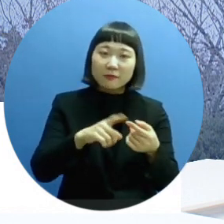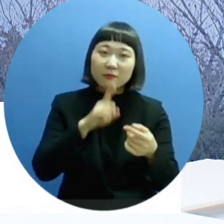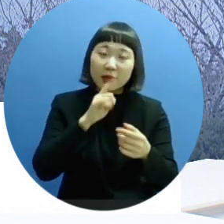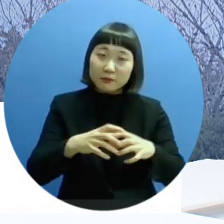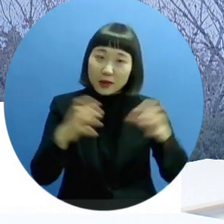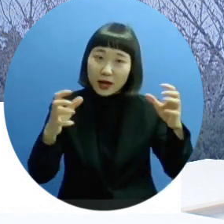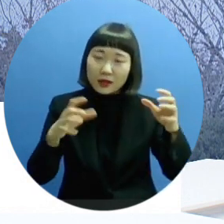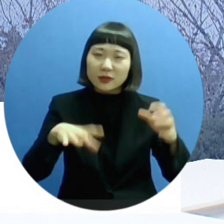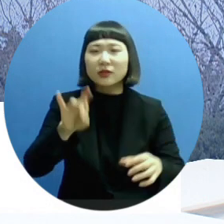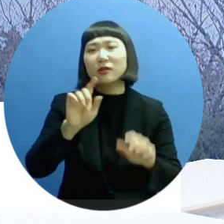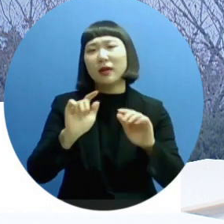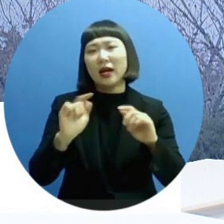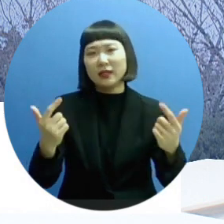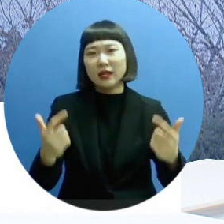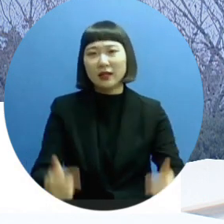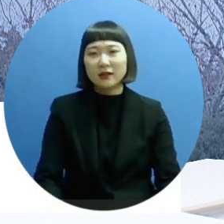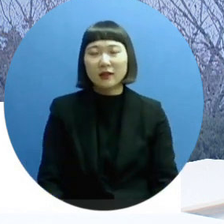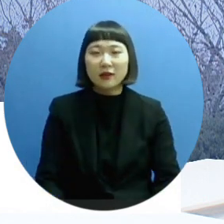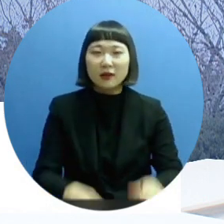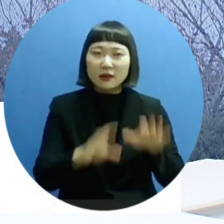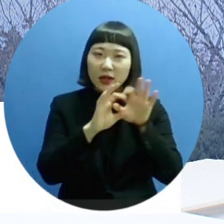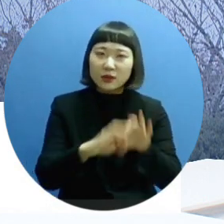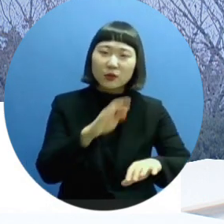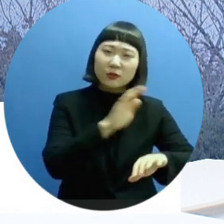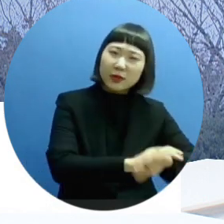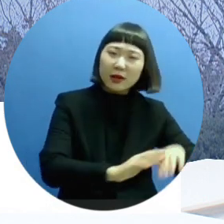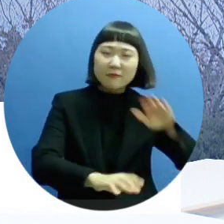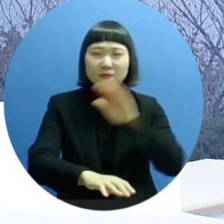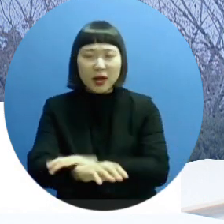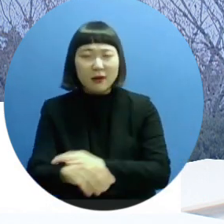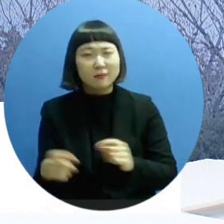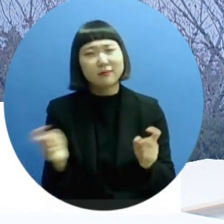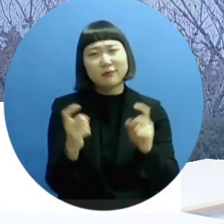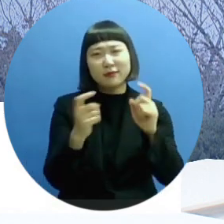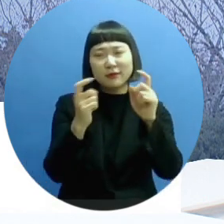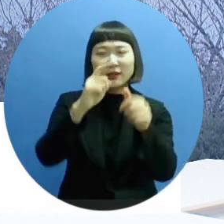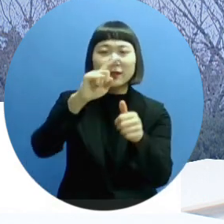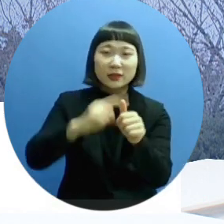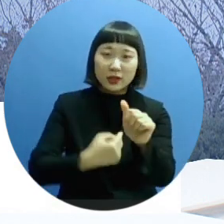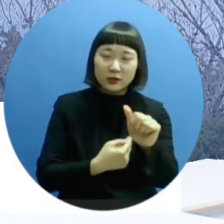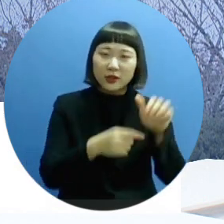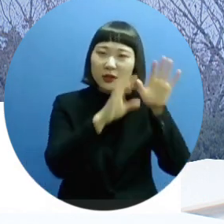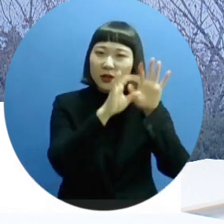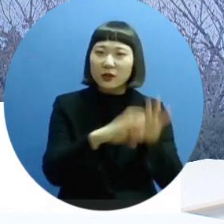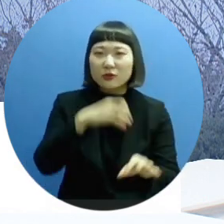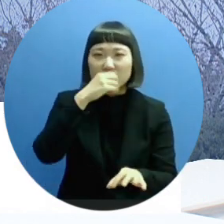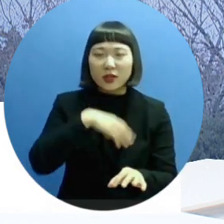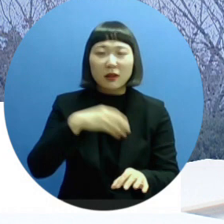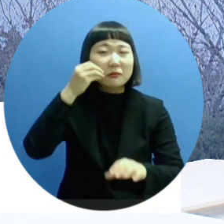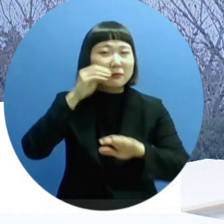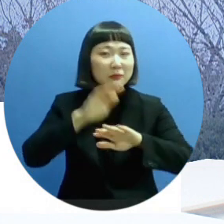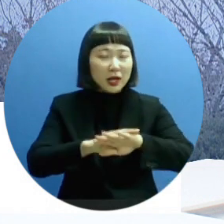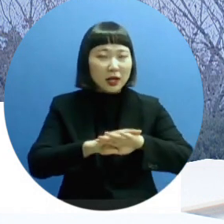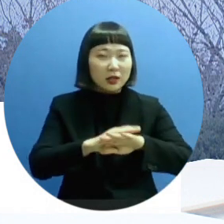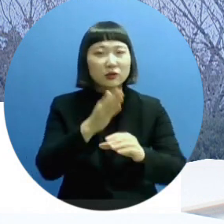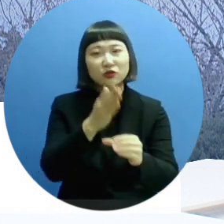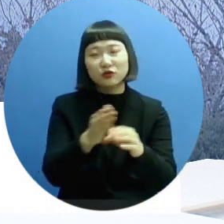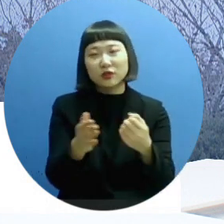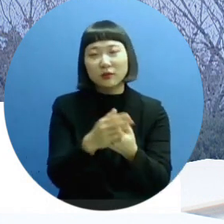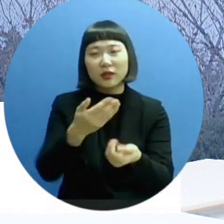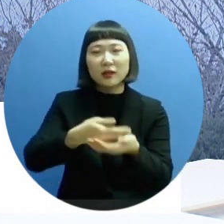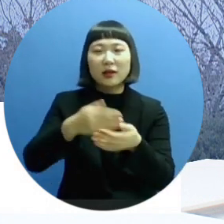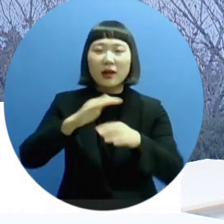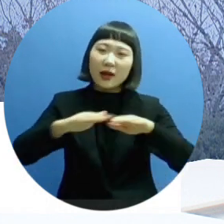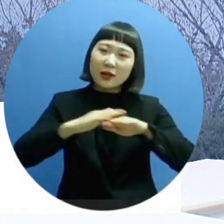때문에 후속 조치가 없었던 건데요. 조속히 정상화 방안을 마련해야 한다는 지적이 나오고 있습니다. 이어서 이정윤 기자가